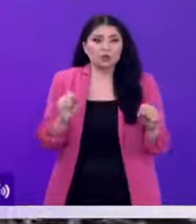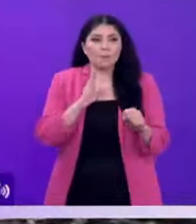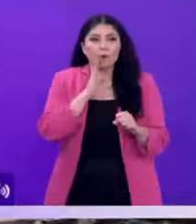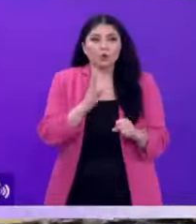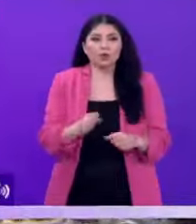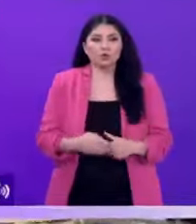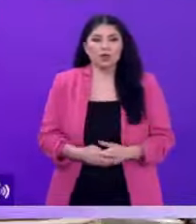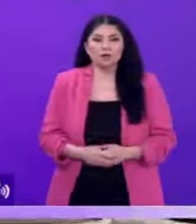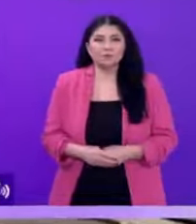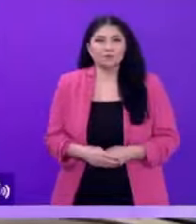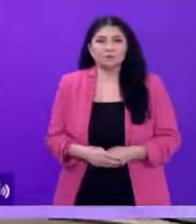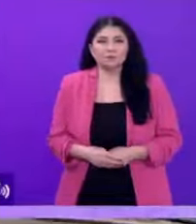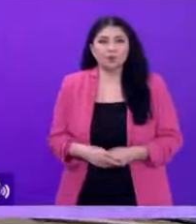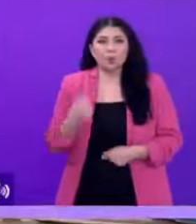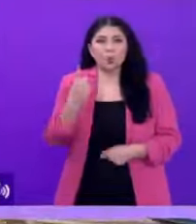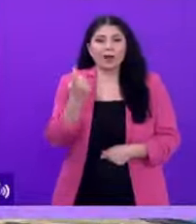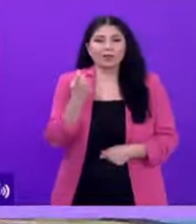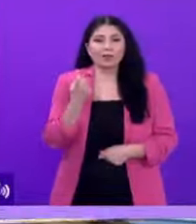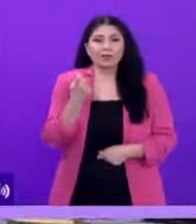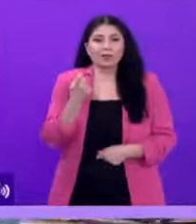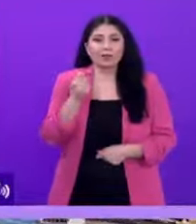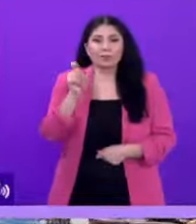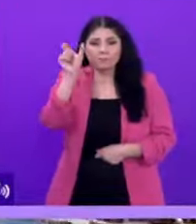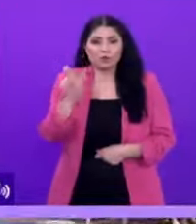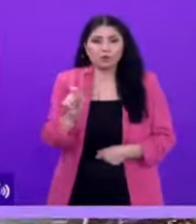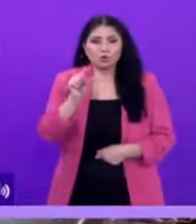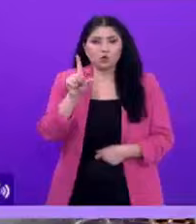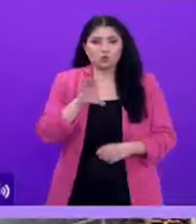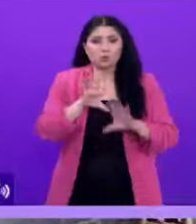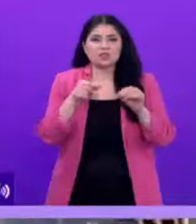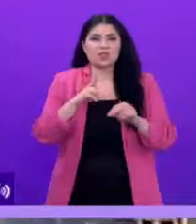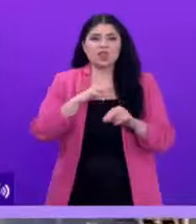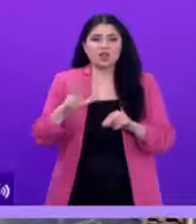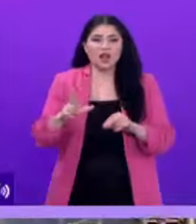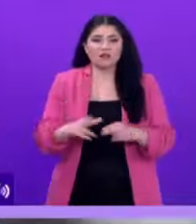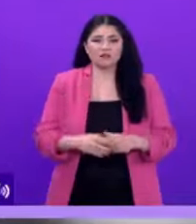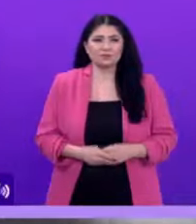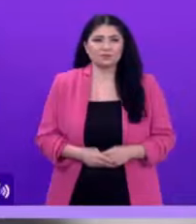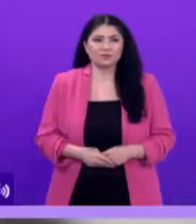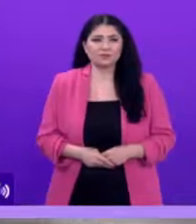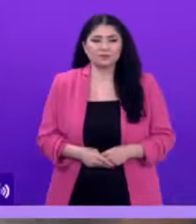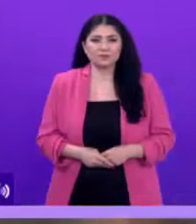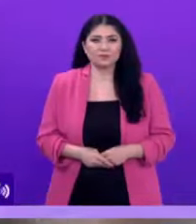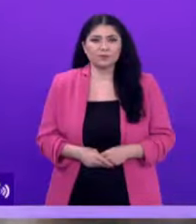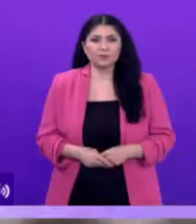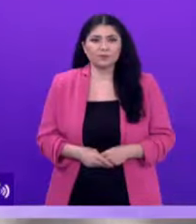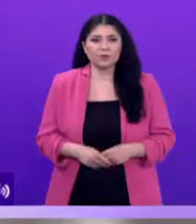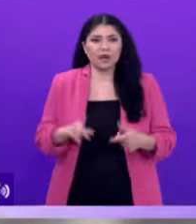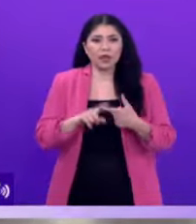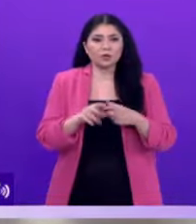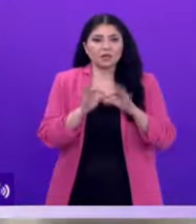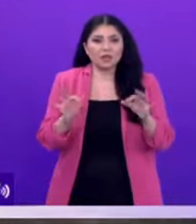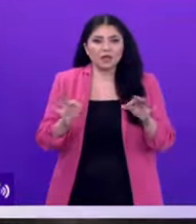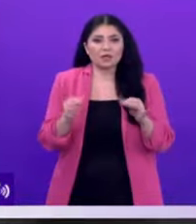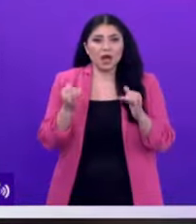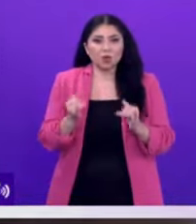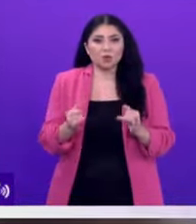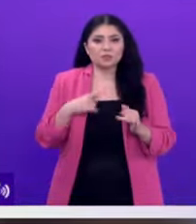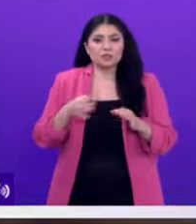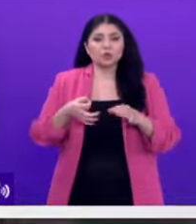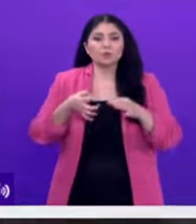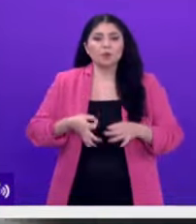Botoșani, iar una dintre ele se află în stare gravă, a fost intubată. În legătură directă cu noi este